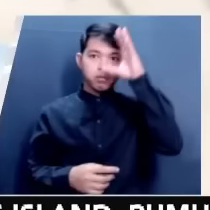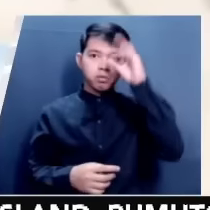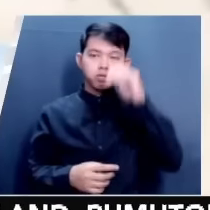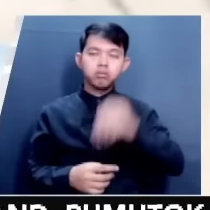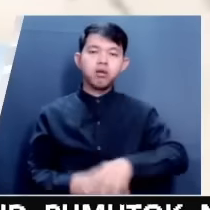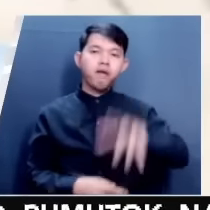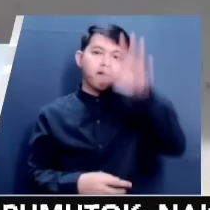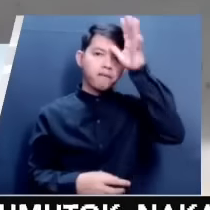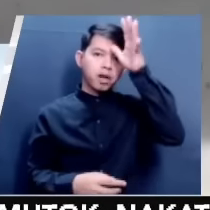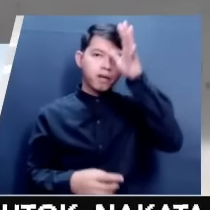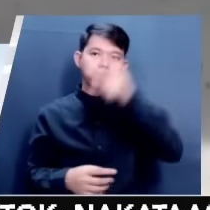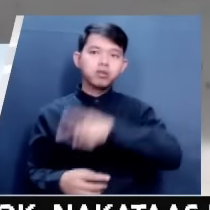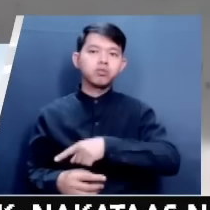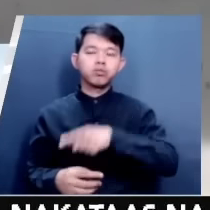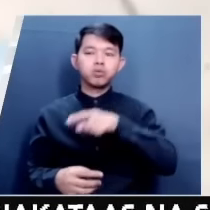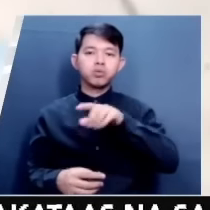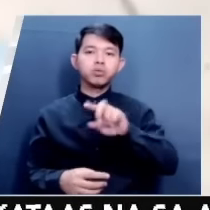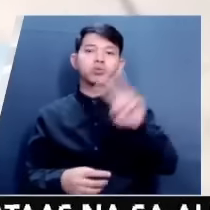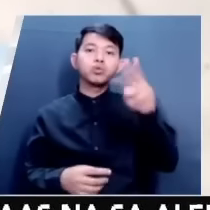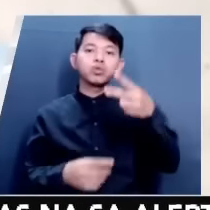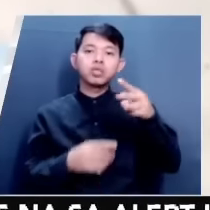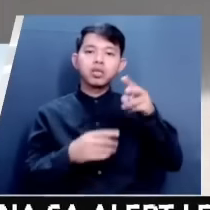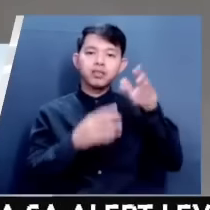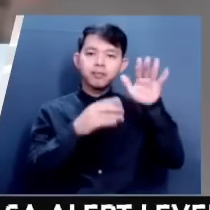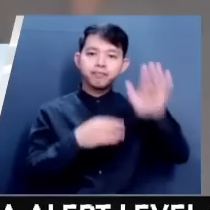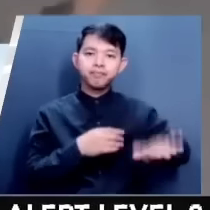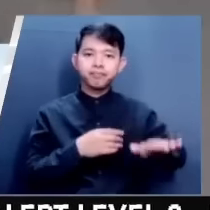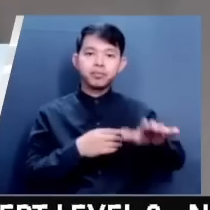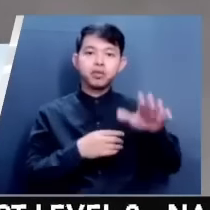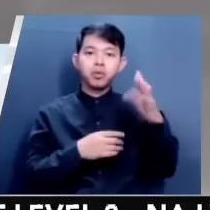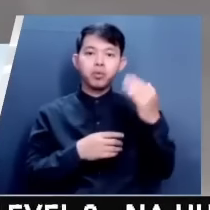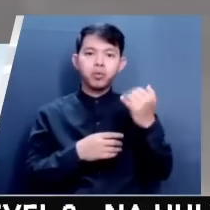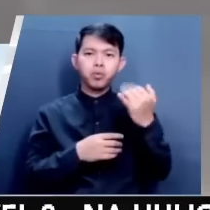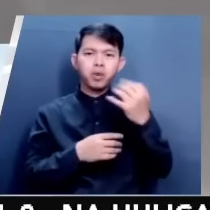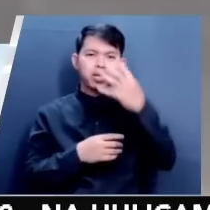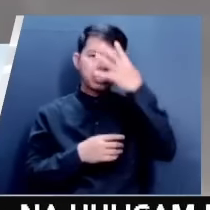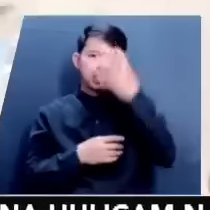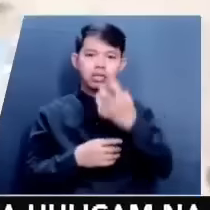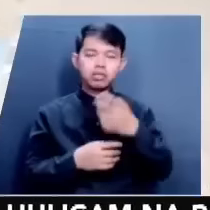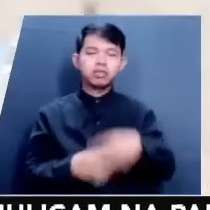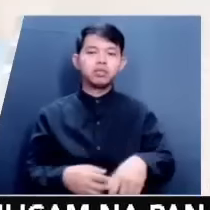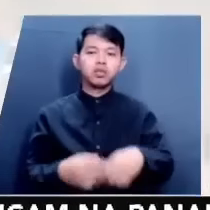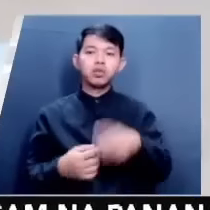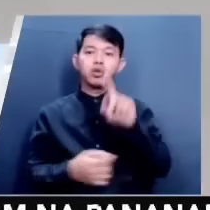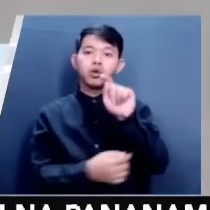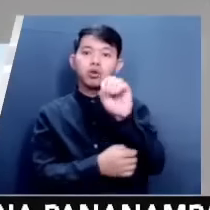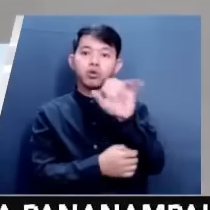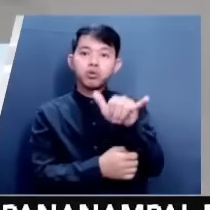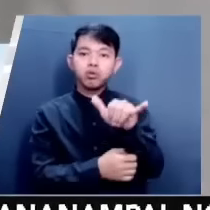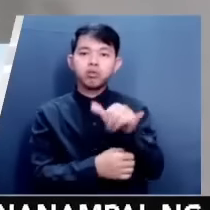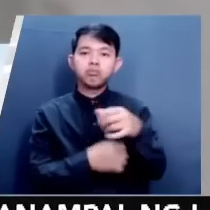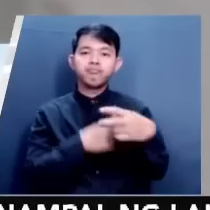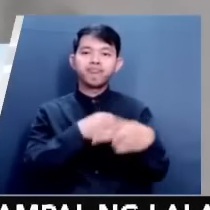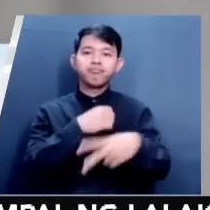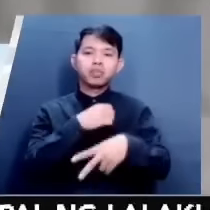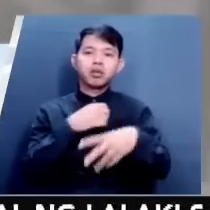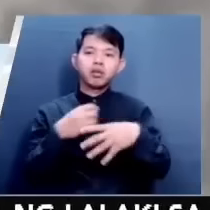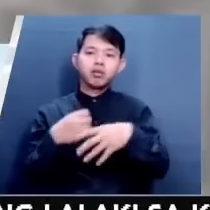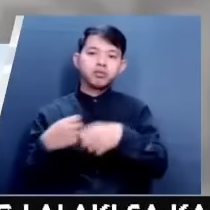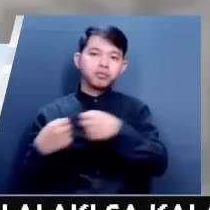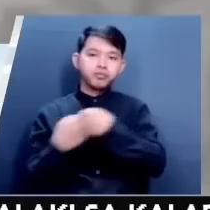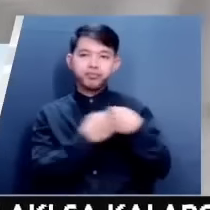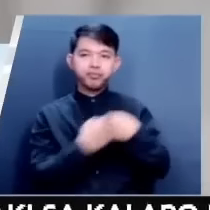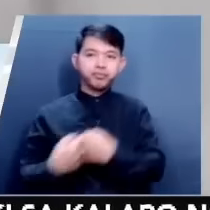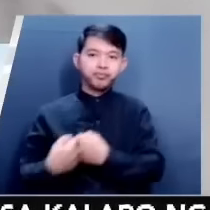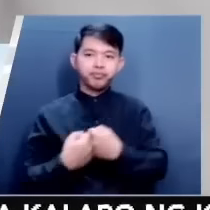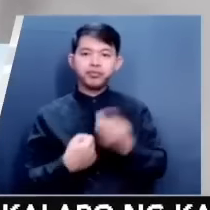Nagalit daw ito matapos umanong agawin ng biktima ang laruan ng kanyang anak. Wala pang pahayag ang suspect. Desidido naman